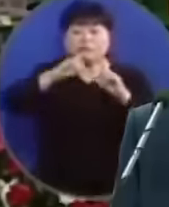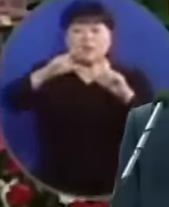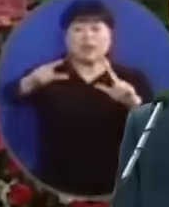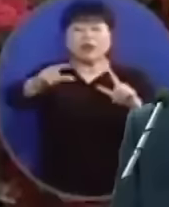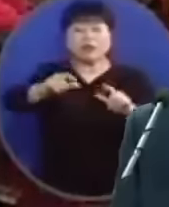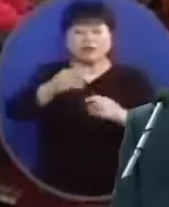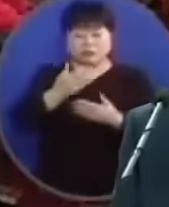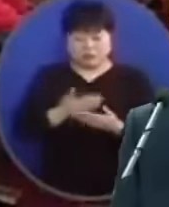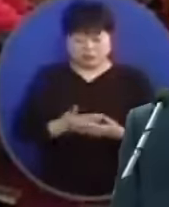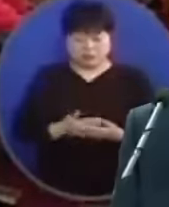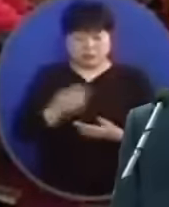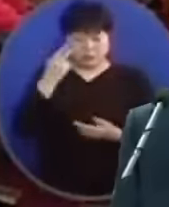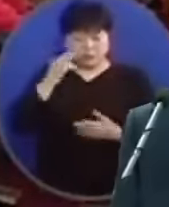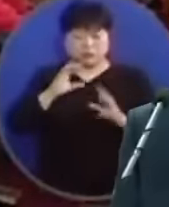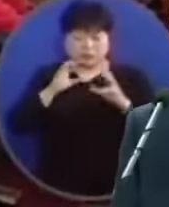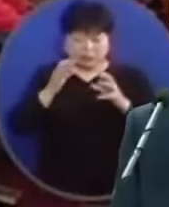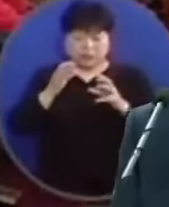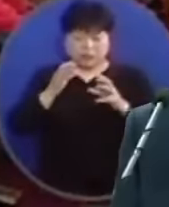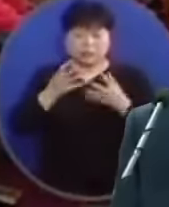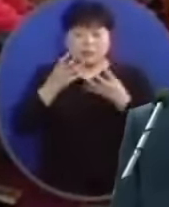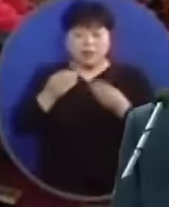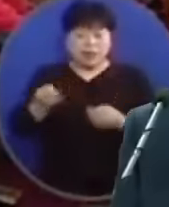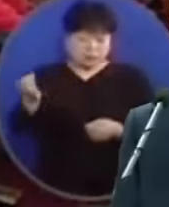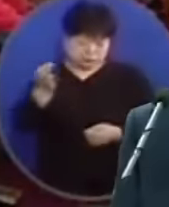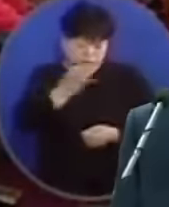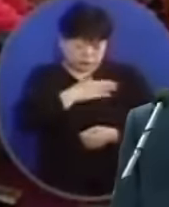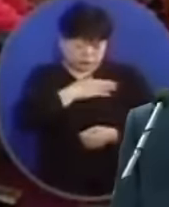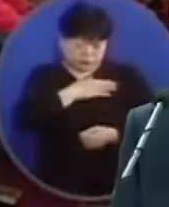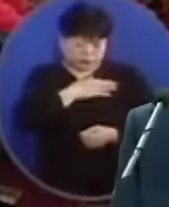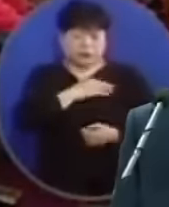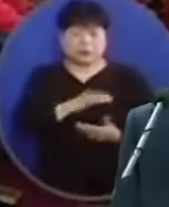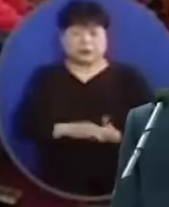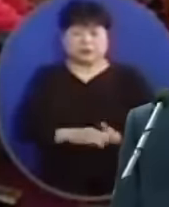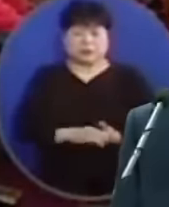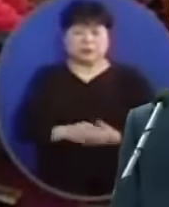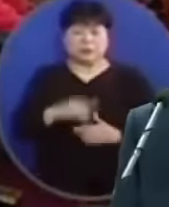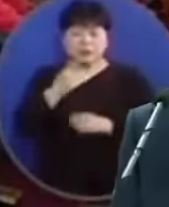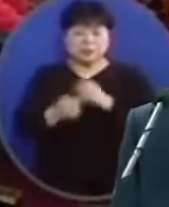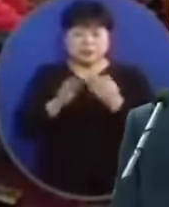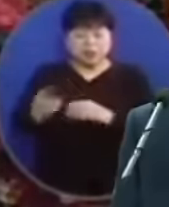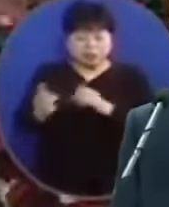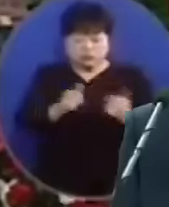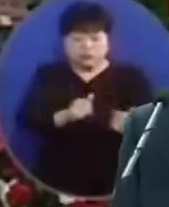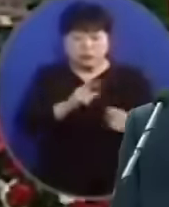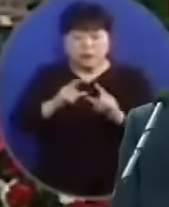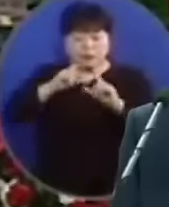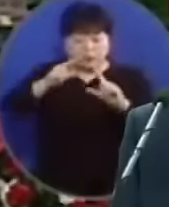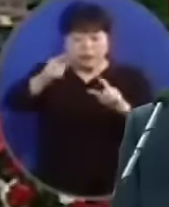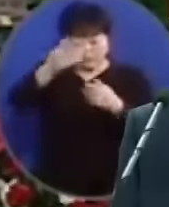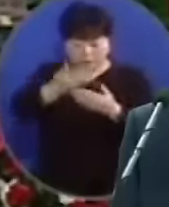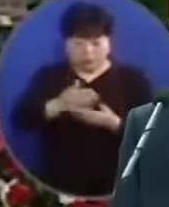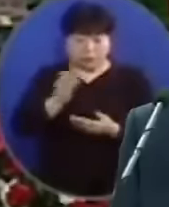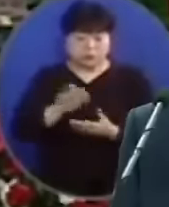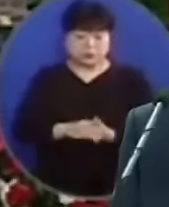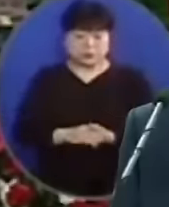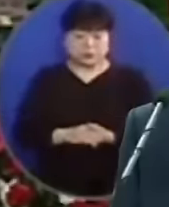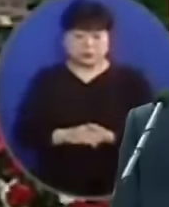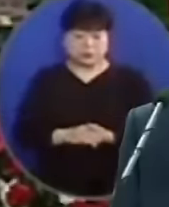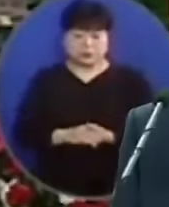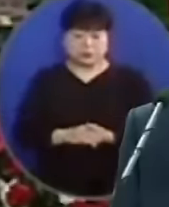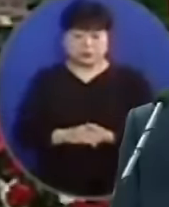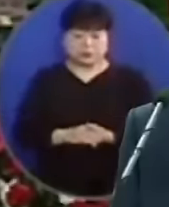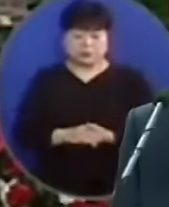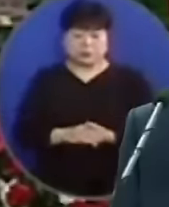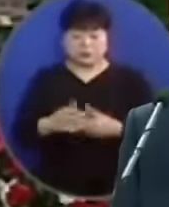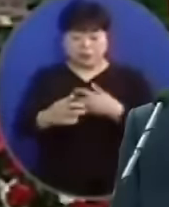선고를 받았습니다. 미국에서 제일 많은 재산을 가지고 있으면서 1년밖에 못 산다는 사형 선고를 받았습니다. 그가 금진을